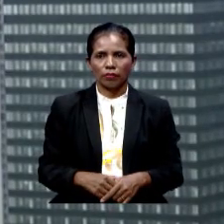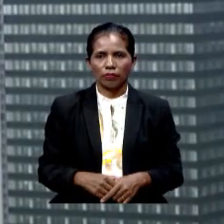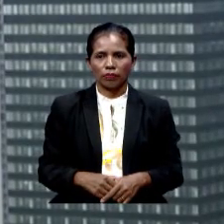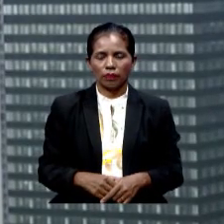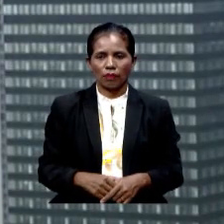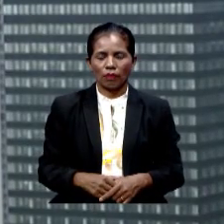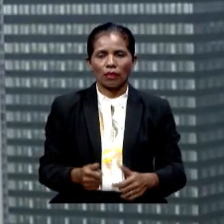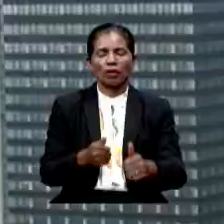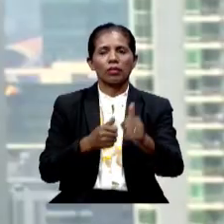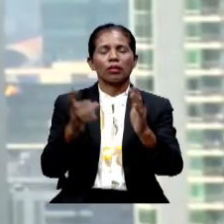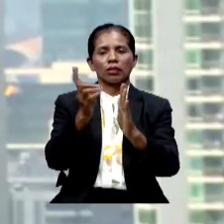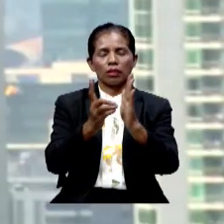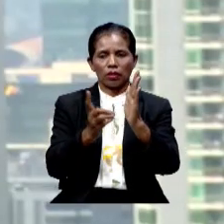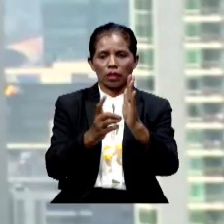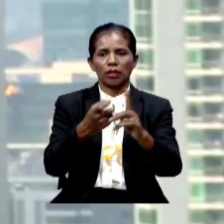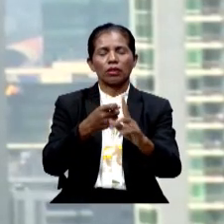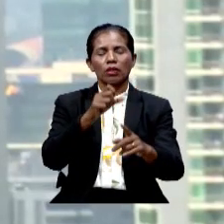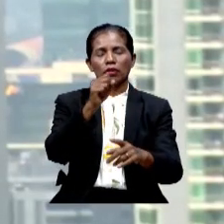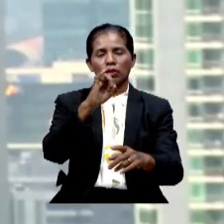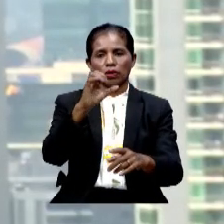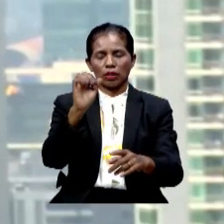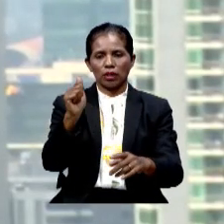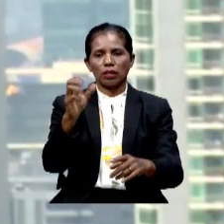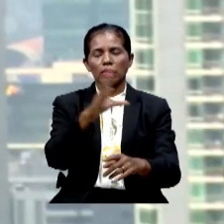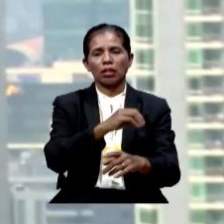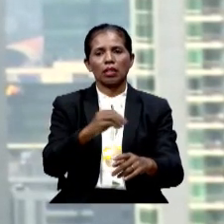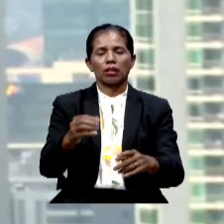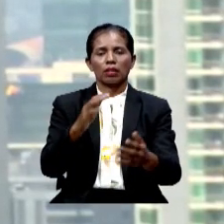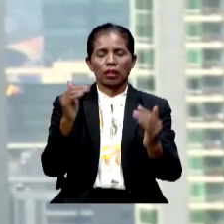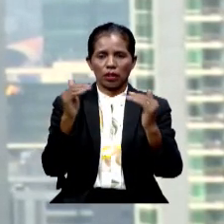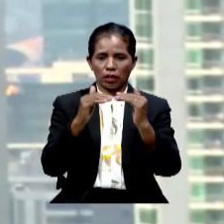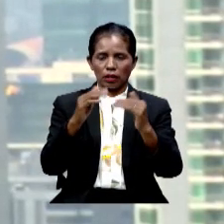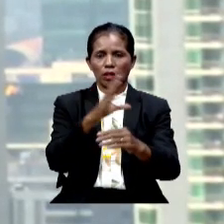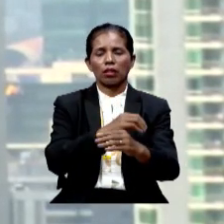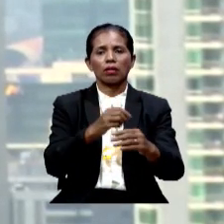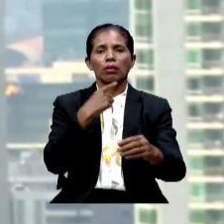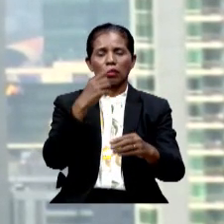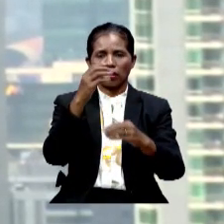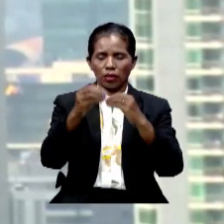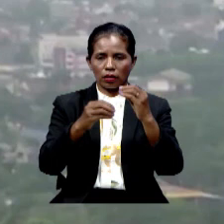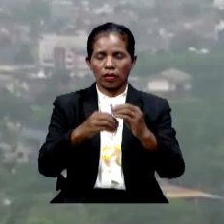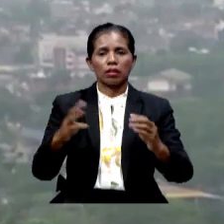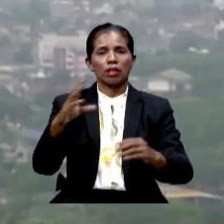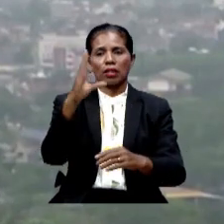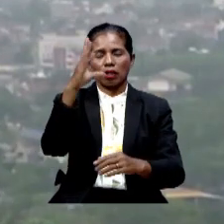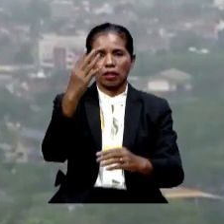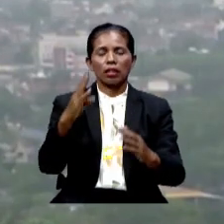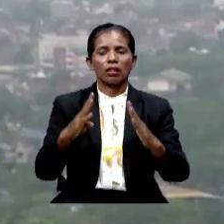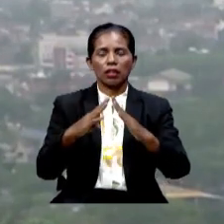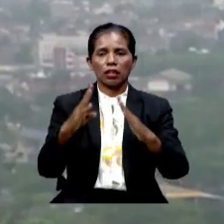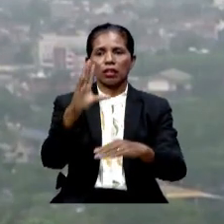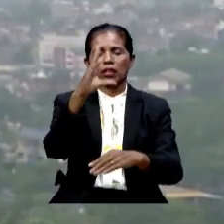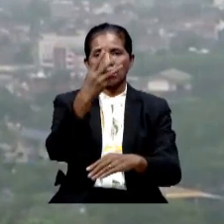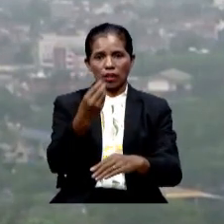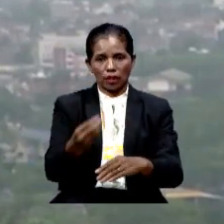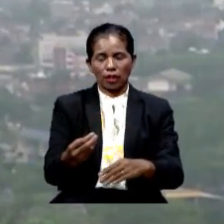Tui rakordo usidado sempresa Suisa, teknologia kualidade ar iki air katak, kapital Indonesia Jakarta tama ia